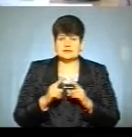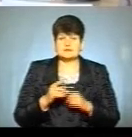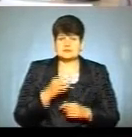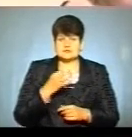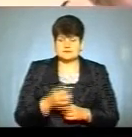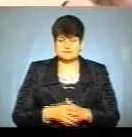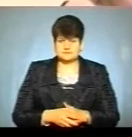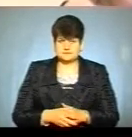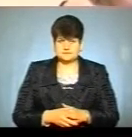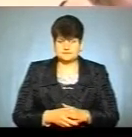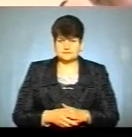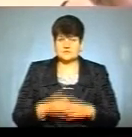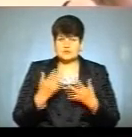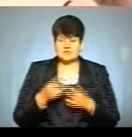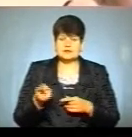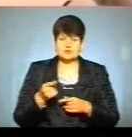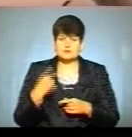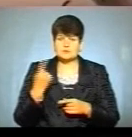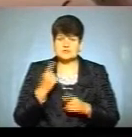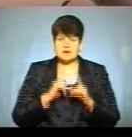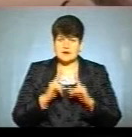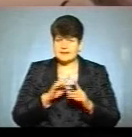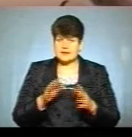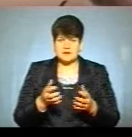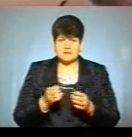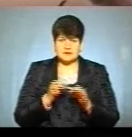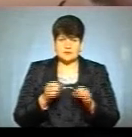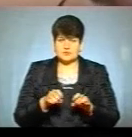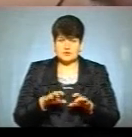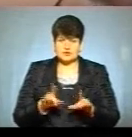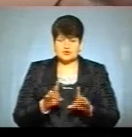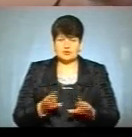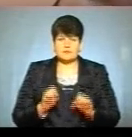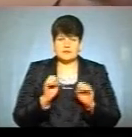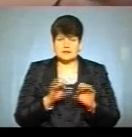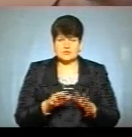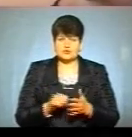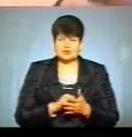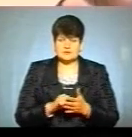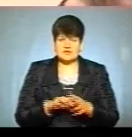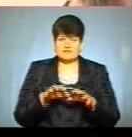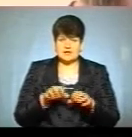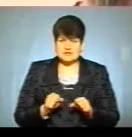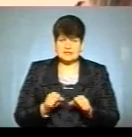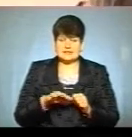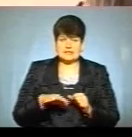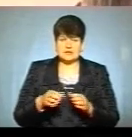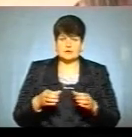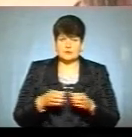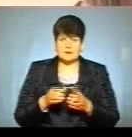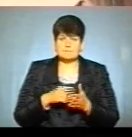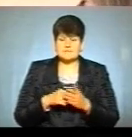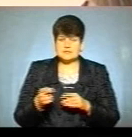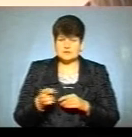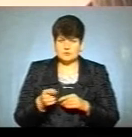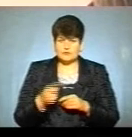сказала: оскільки Тернопільська обласна рада не приймала жодного рішення щодо передачі до комунальної власності територіальної громади міста